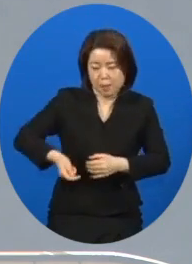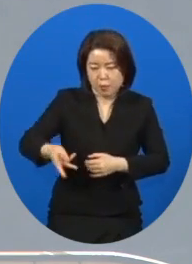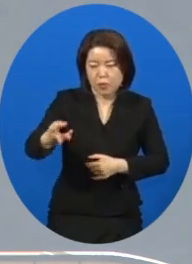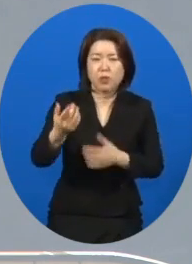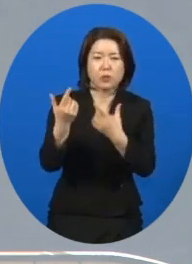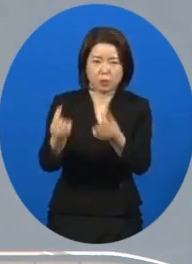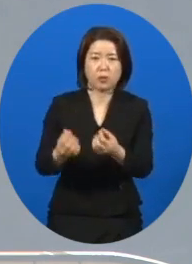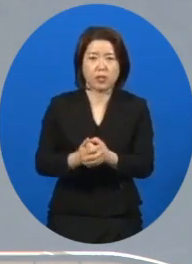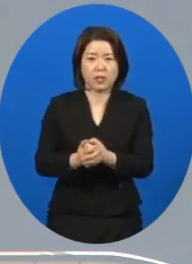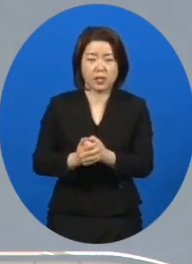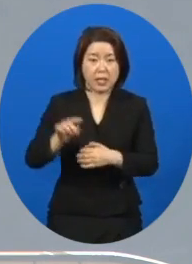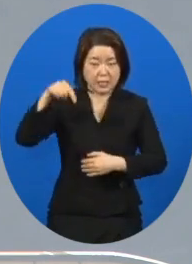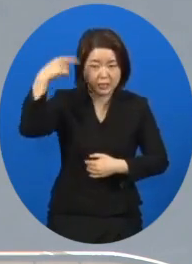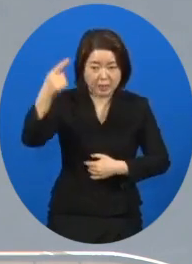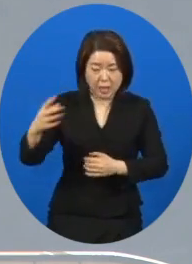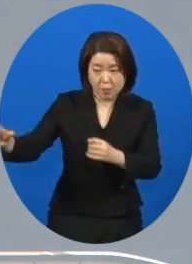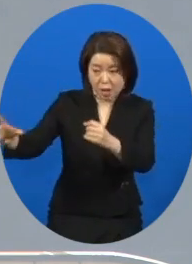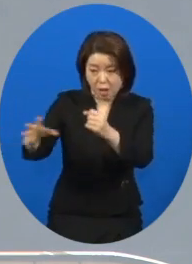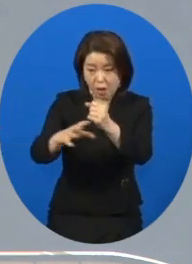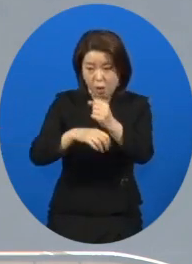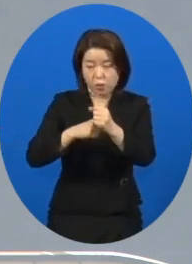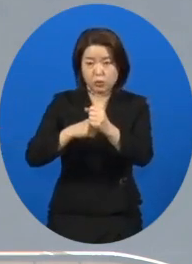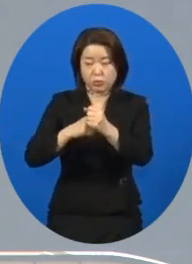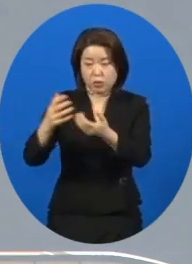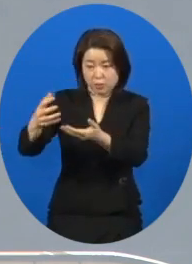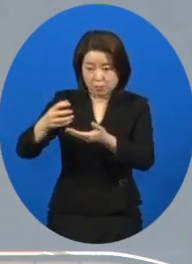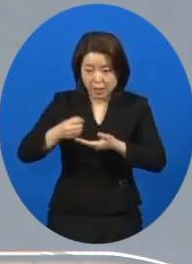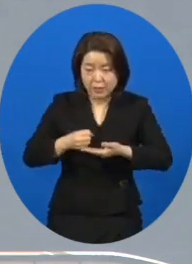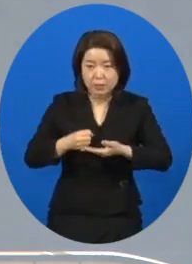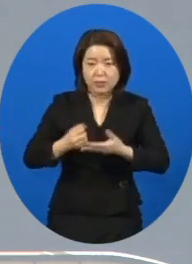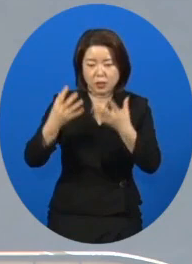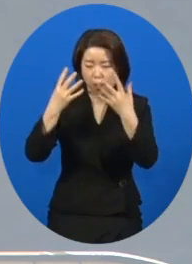그 다음에 거둘 것이 얼마나 엄청난지 몰라요.